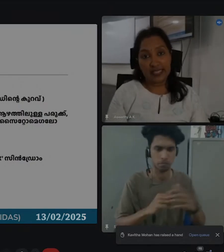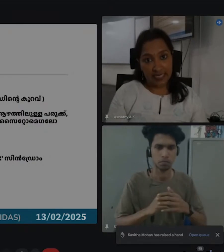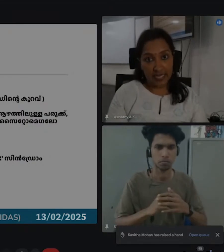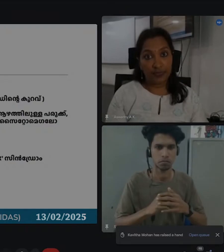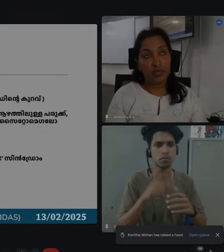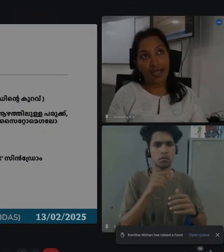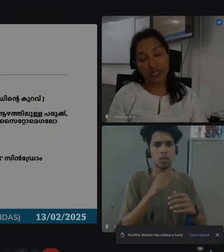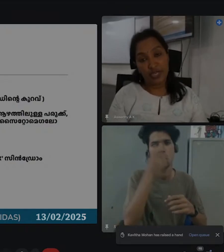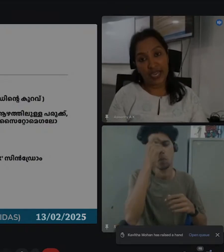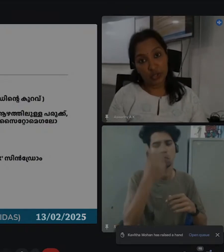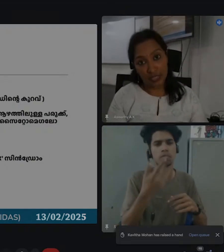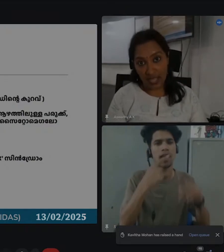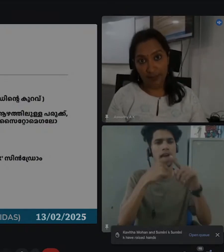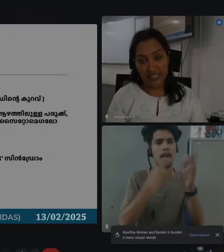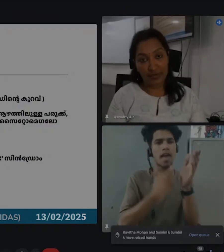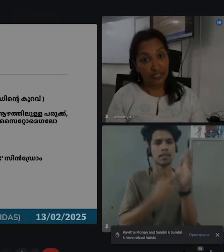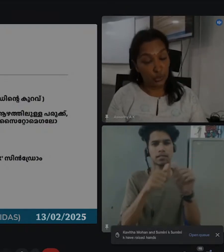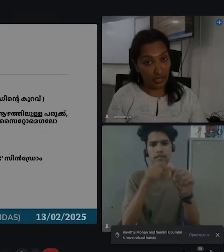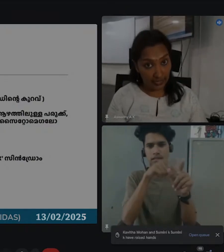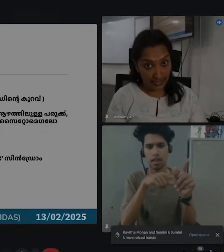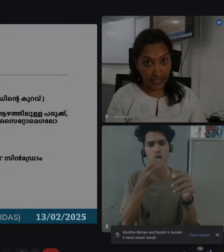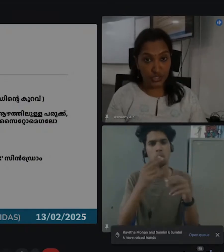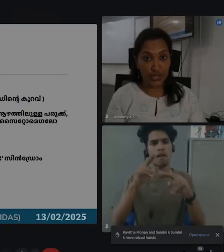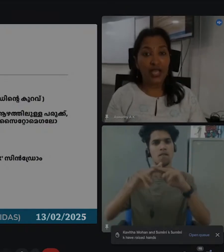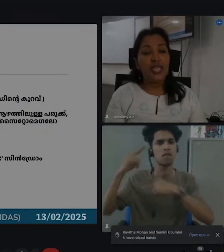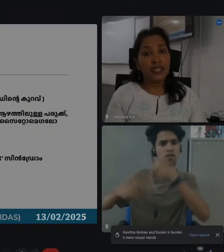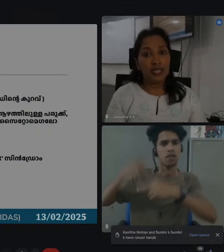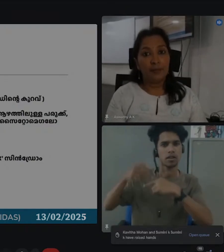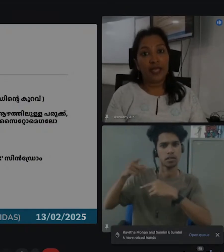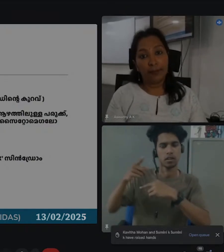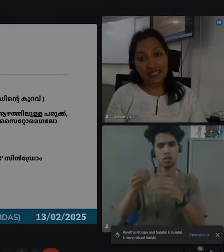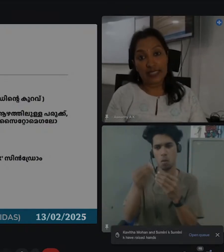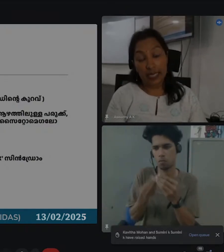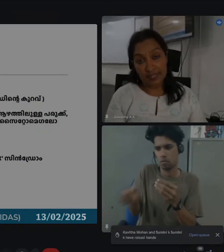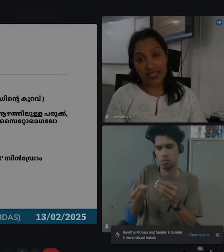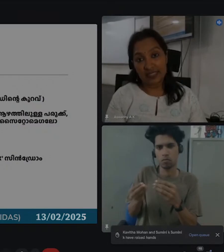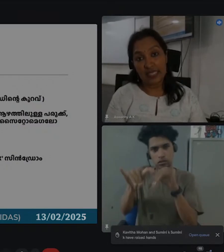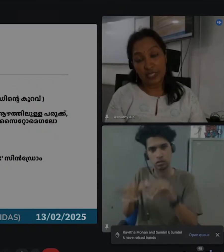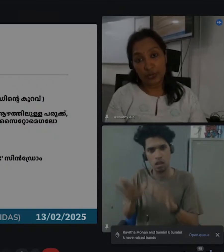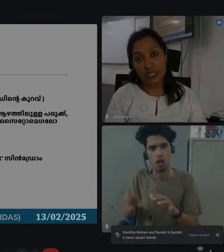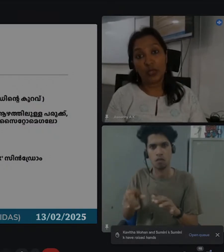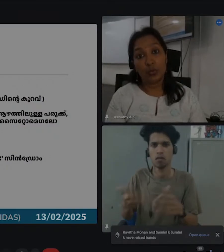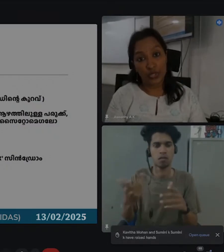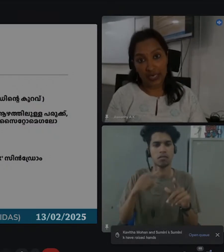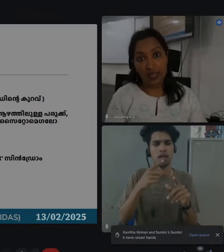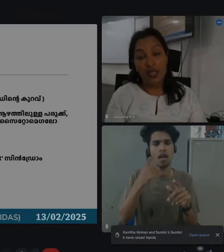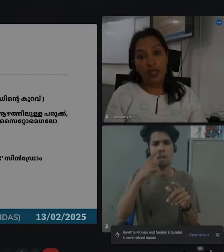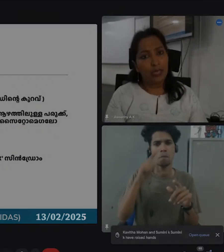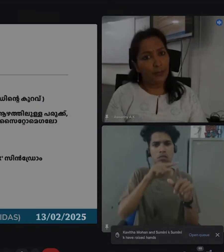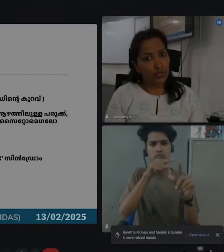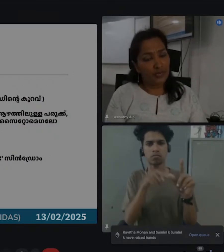റേഡിയേഷൻ, എക്സ്റേ, ഫാക്ടറിയുടെ അടുത്തുള്ള താമസം, ഇവിടെ നിന്നുള്ള റേഡിയേഷനുകൾ, ഇതെല്ലാം ഗർഭസ്ഥാവസ്ഥയിൽ ഇരിക്കുന്ന